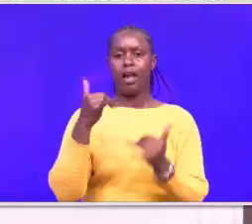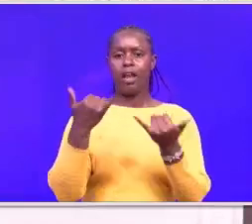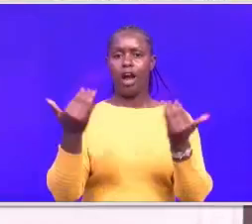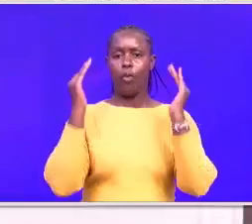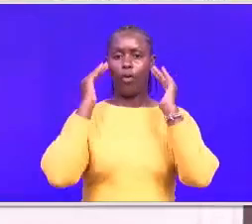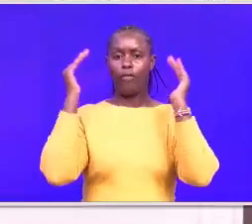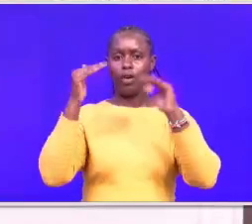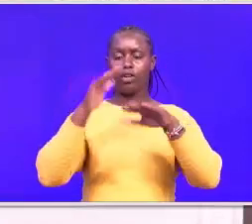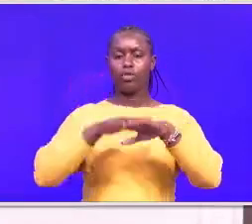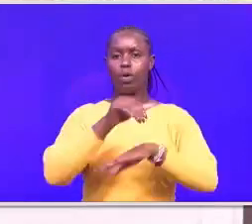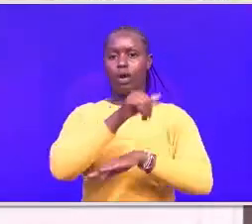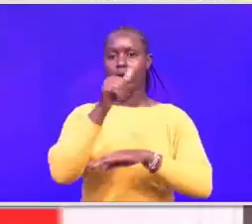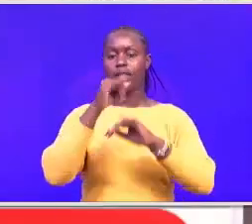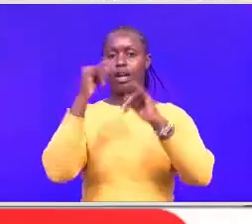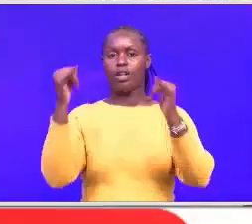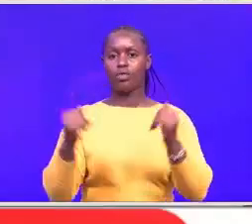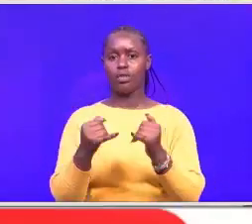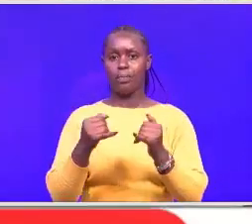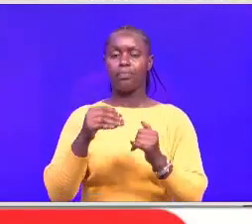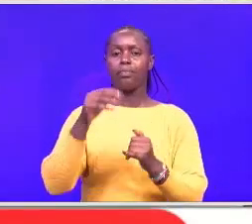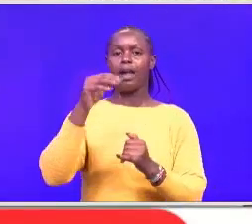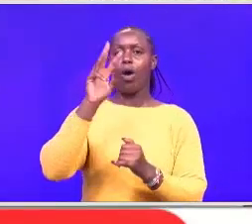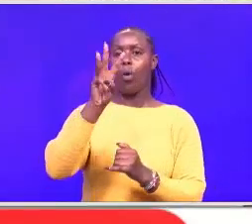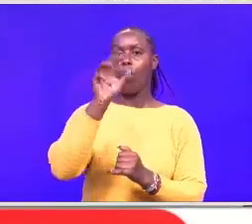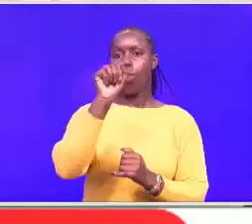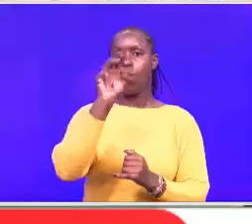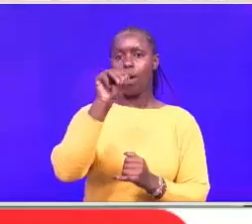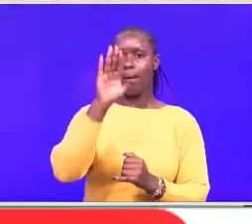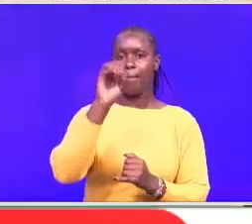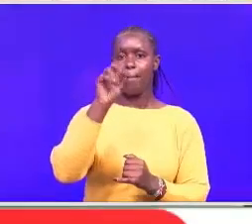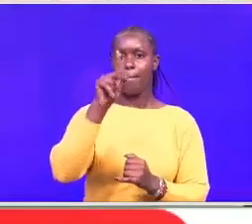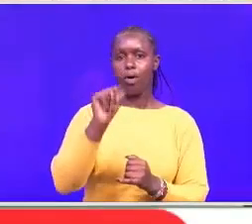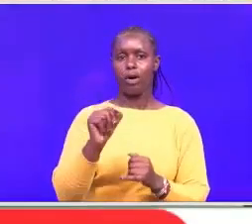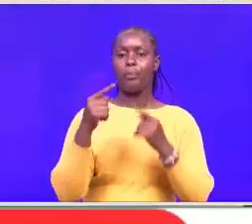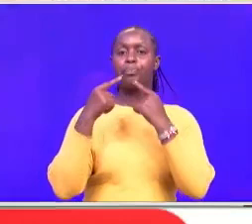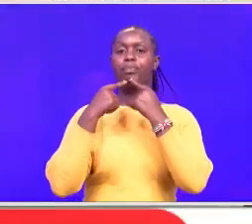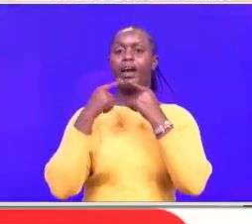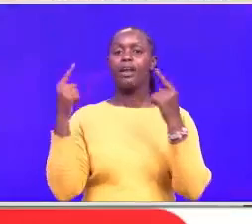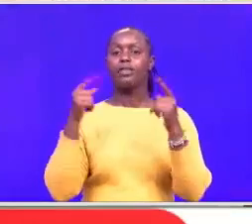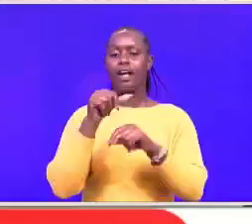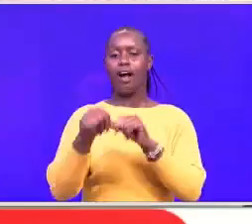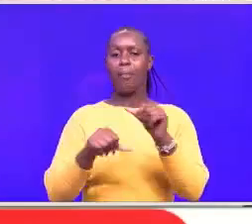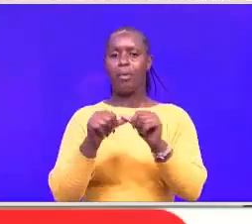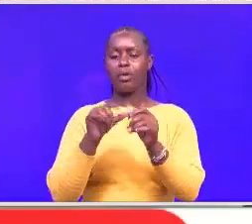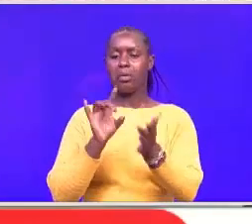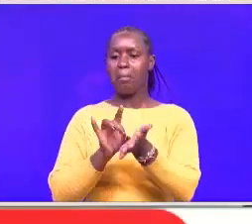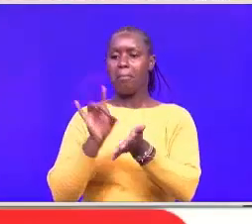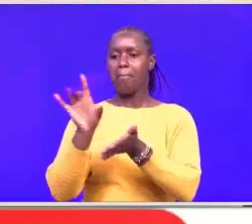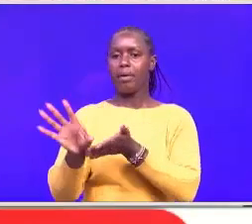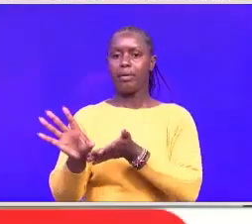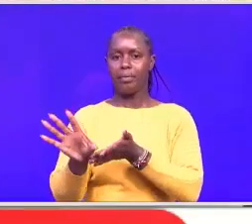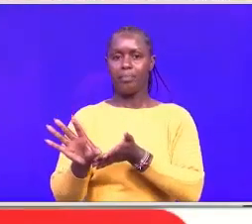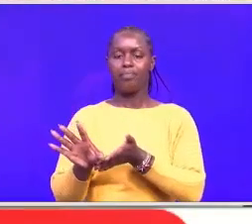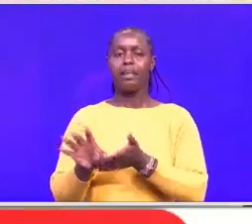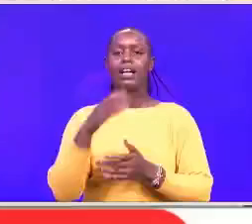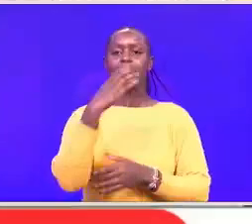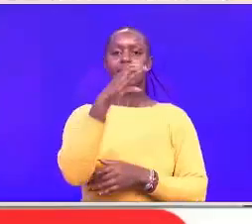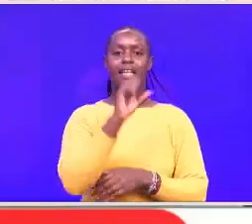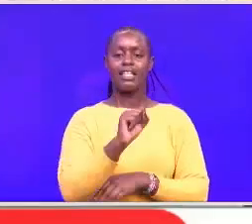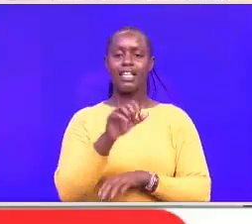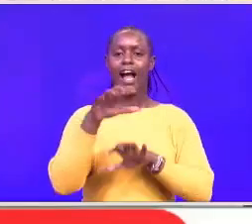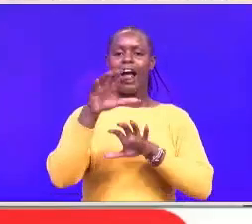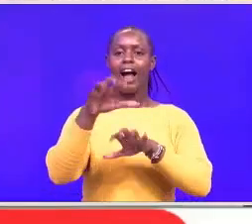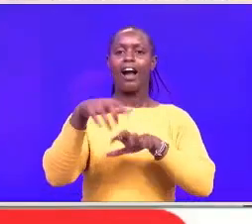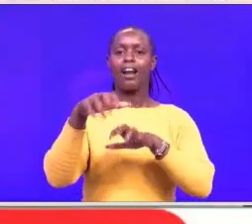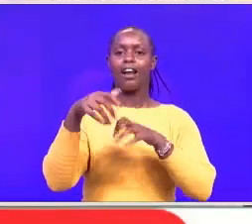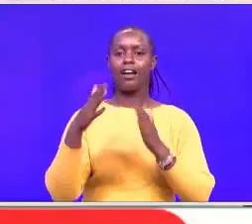Taarifa nyingine, mbunge wa Bumula Jackson Wamboka ameweka tangazo la hoja ya kumbandua mamlakani waziri wa kilimo Mithika